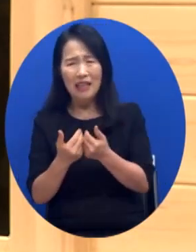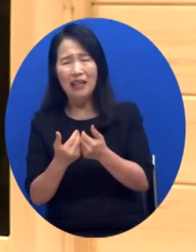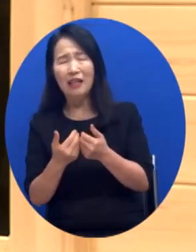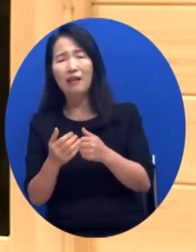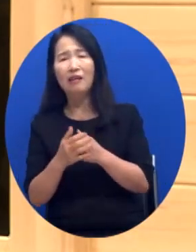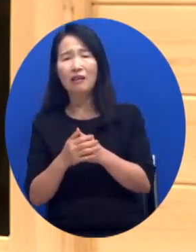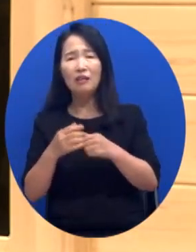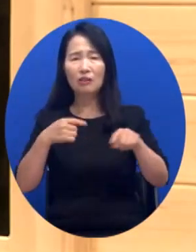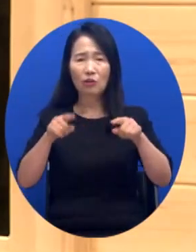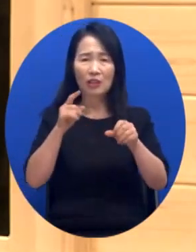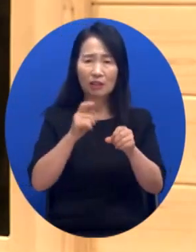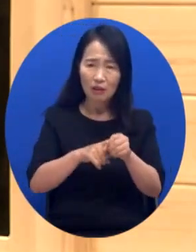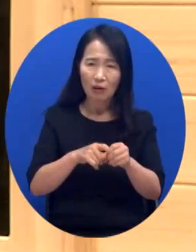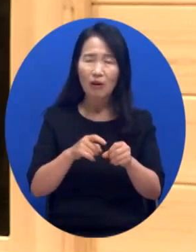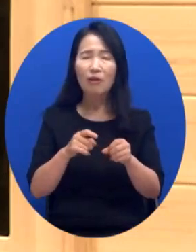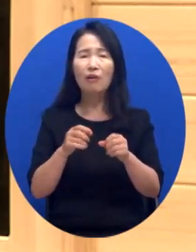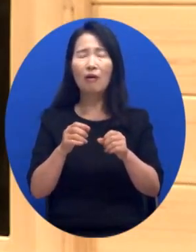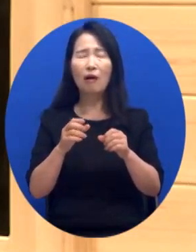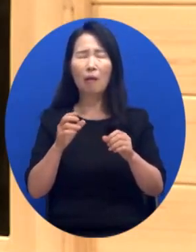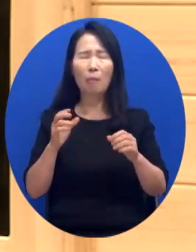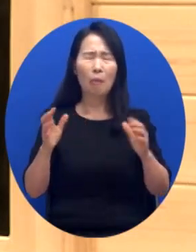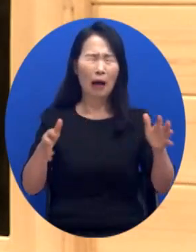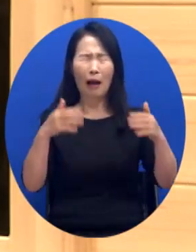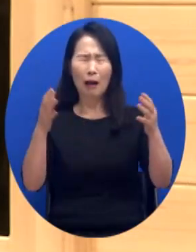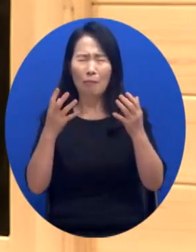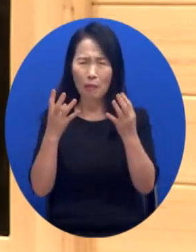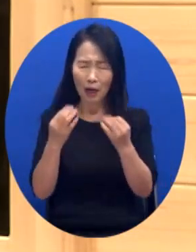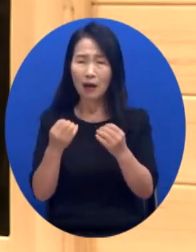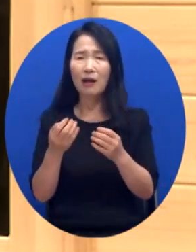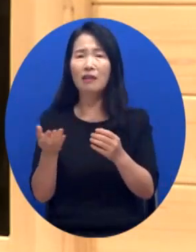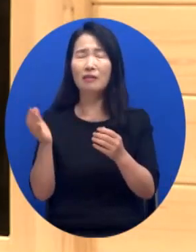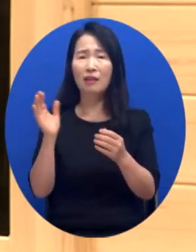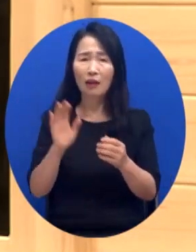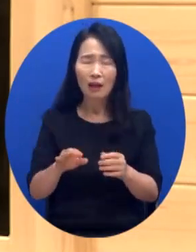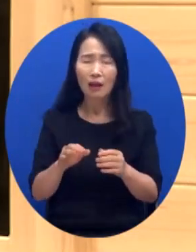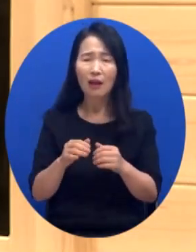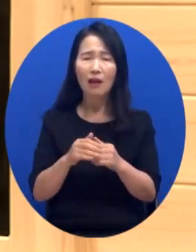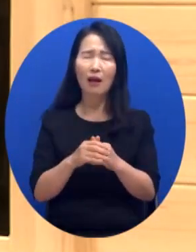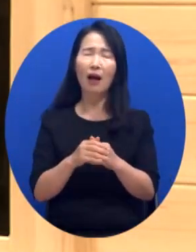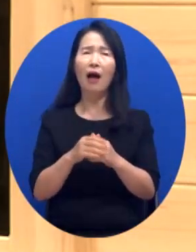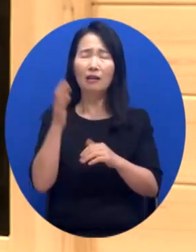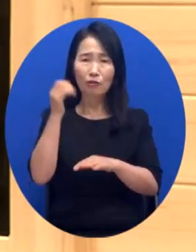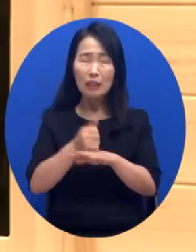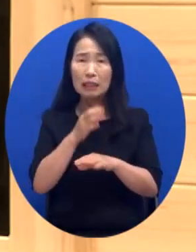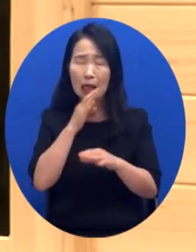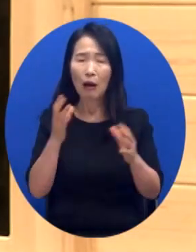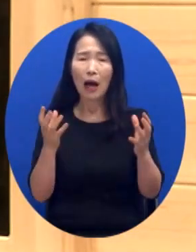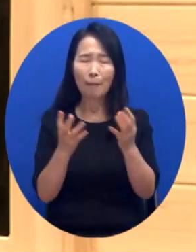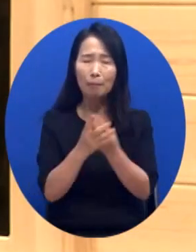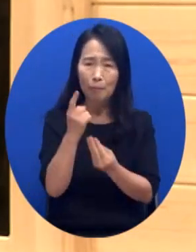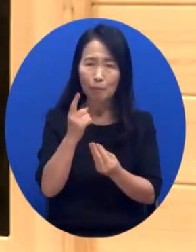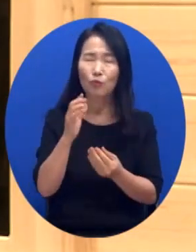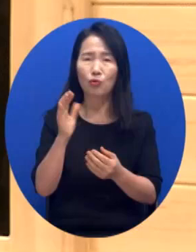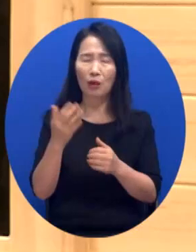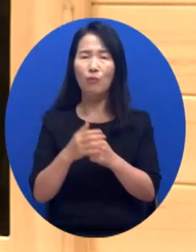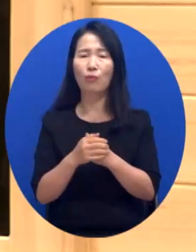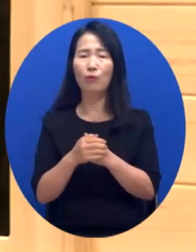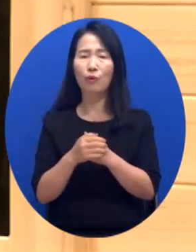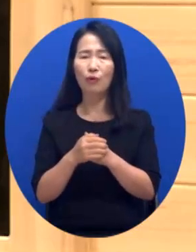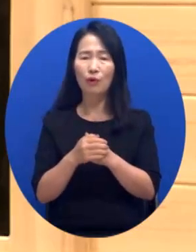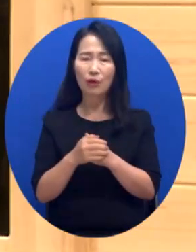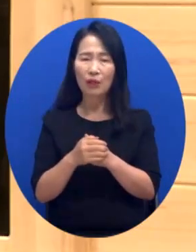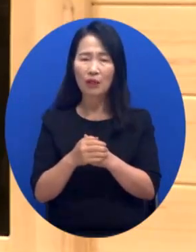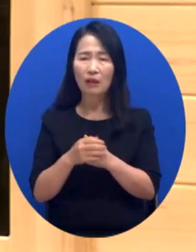회오리 바람을 다 믿었어요. 근데 나중에 실제로 합동이 되더라고요. 그리고 저도 제가 간다고 하니까 우리